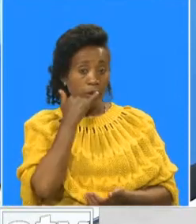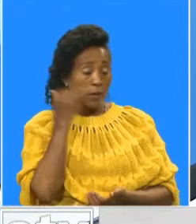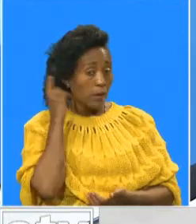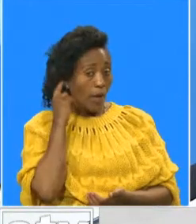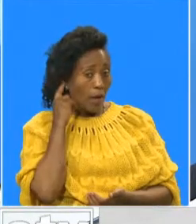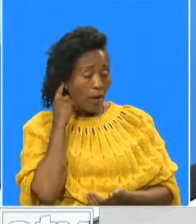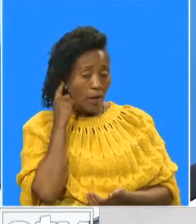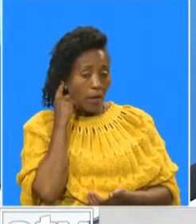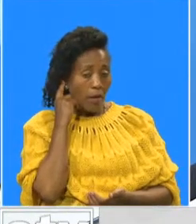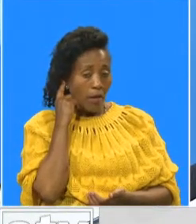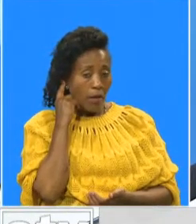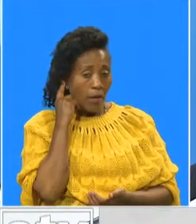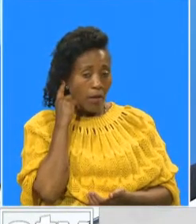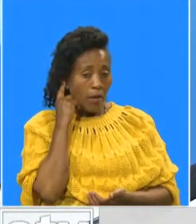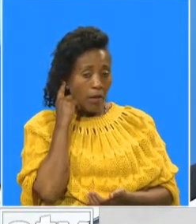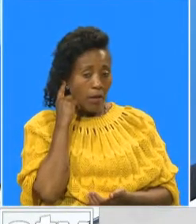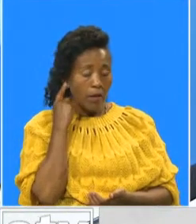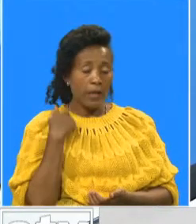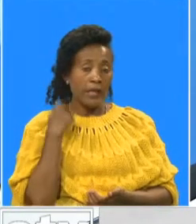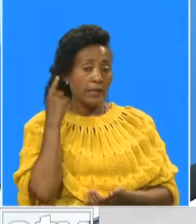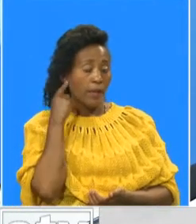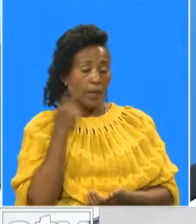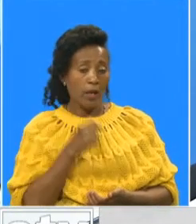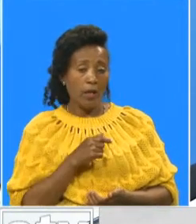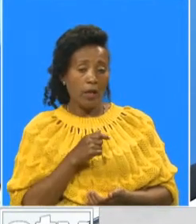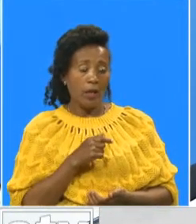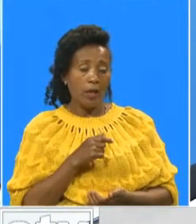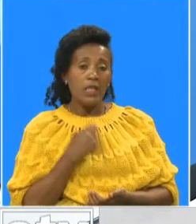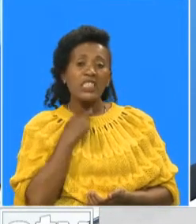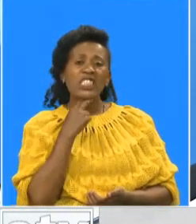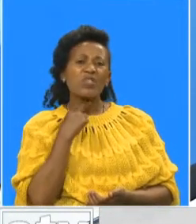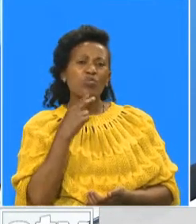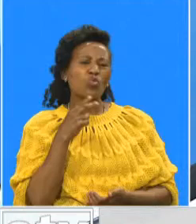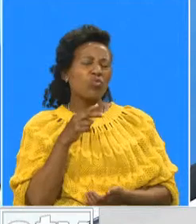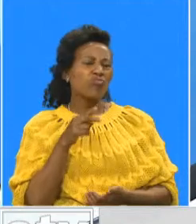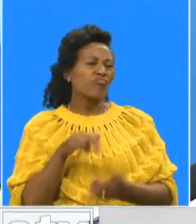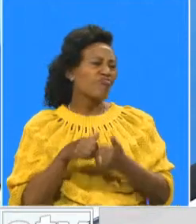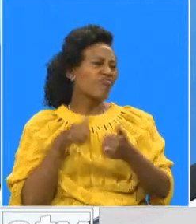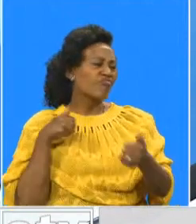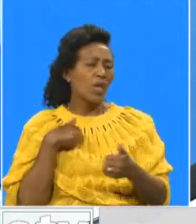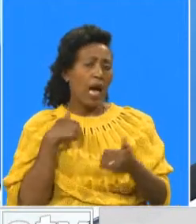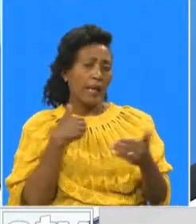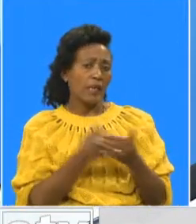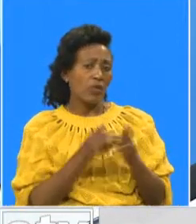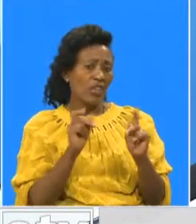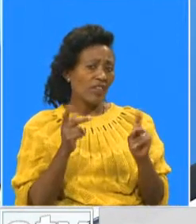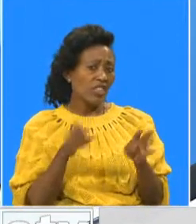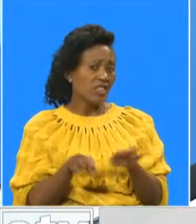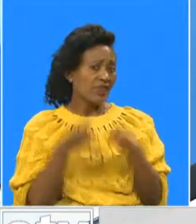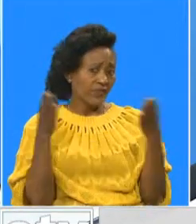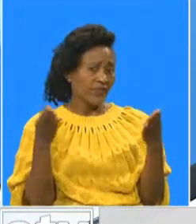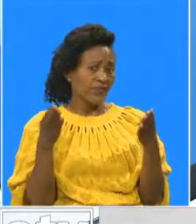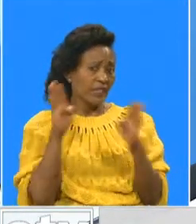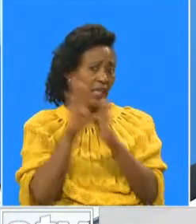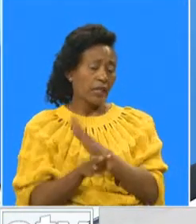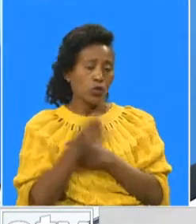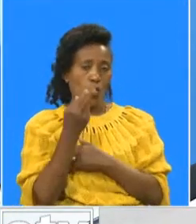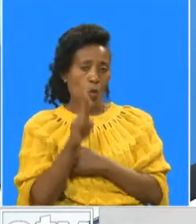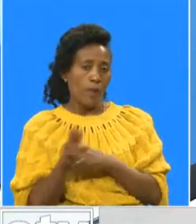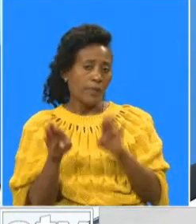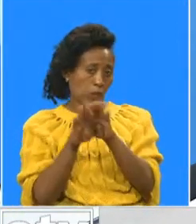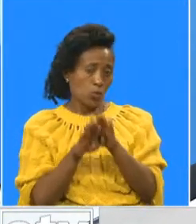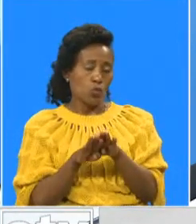ይሰማዎታል? አቤት፣ ይሰማኛል። ድምፅዎት ርቋል። ከአጠገቦት ቴሌቪዥን ከፍተው ከሆነ ይቀንሱልን ወይም